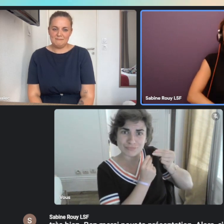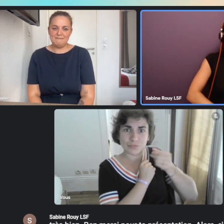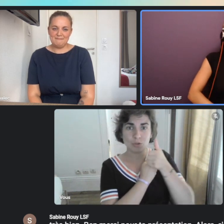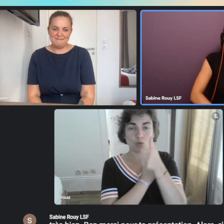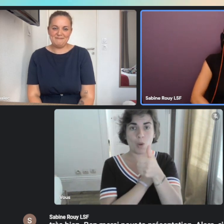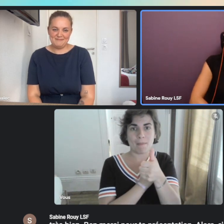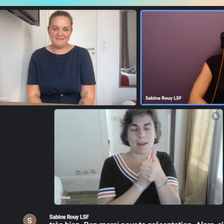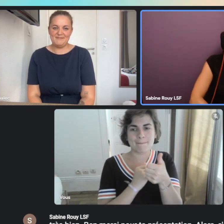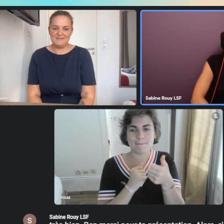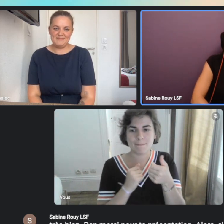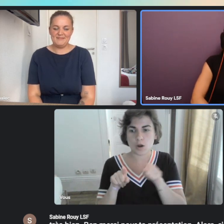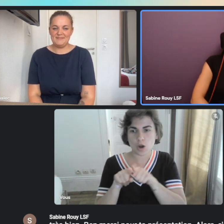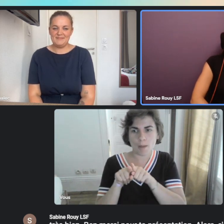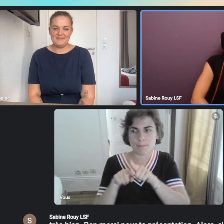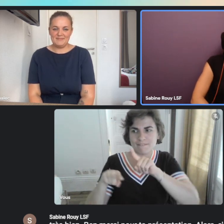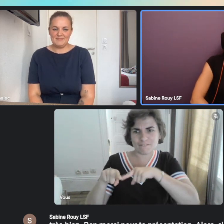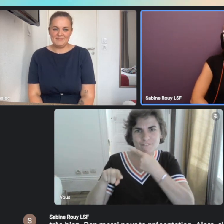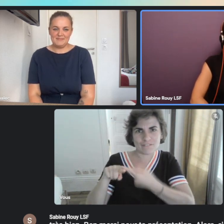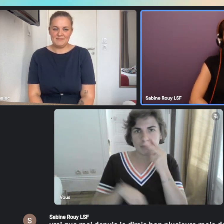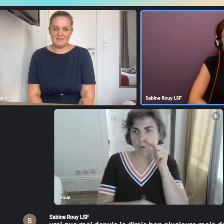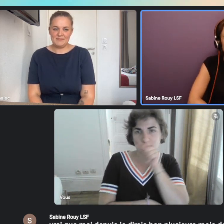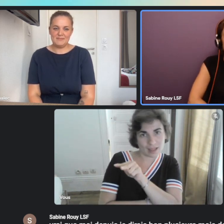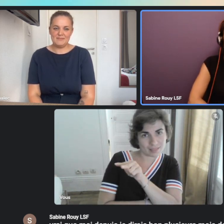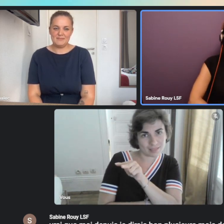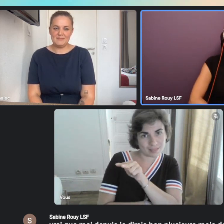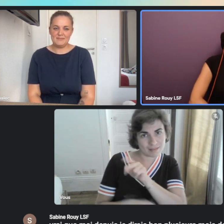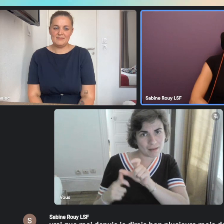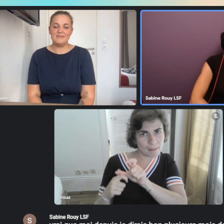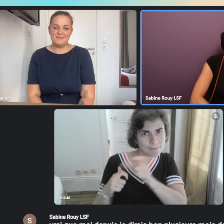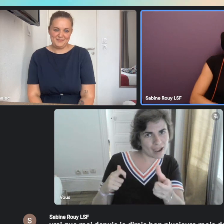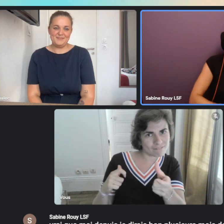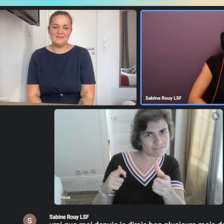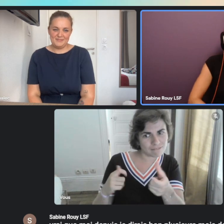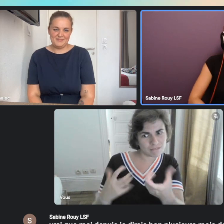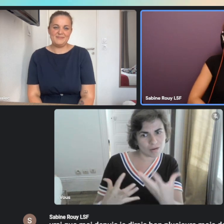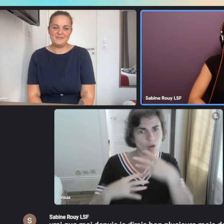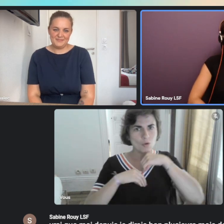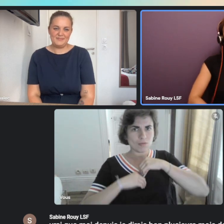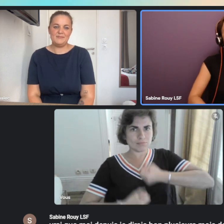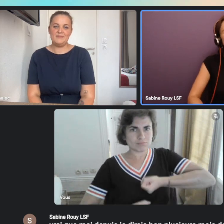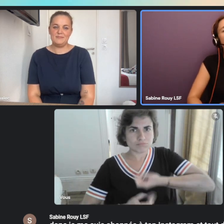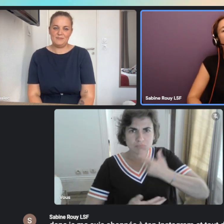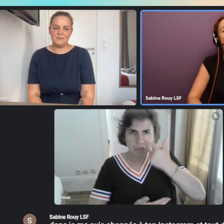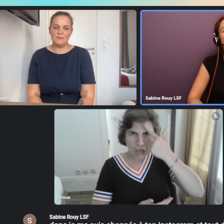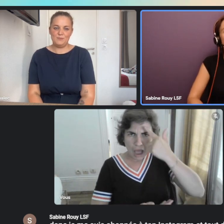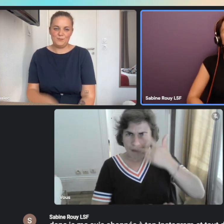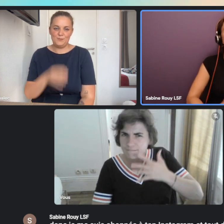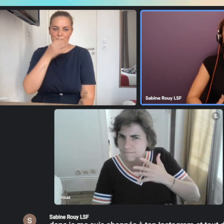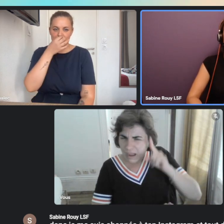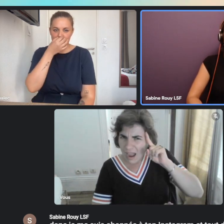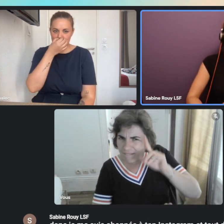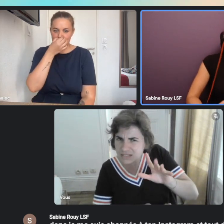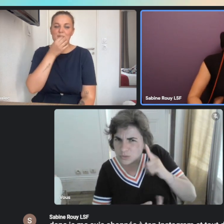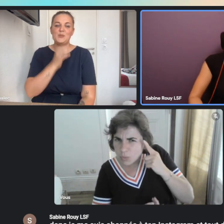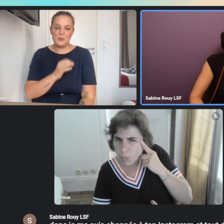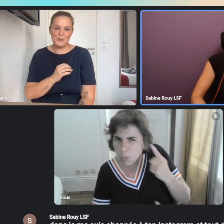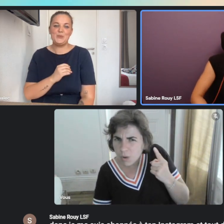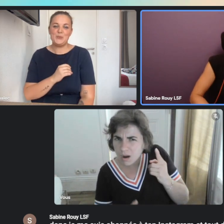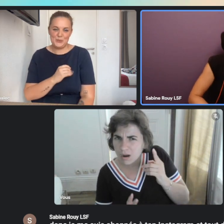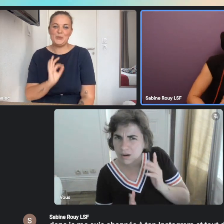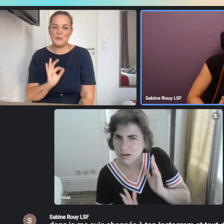amis un ami qui m'avait expliqué, ce qu'il en était, que tu visionnais un film, ensuite que,